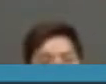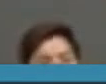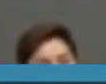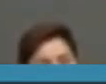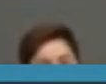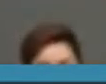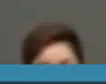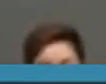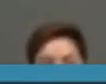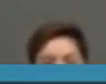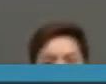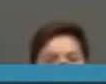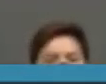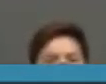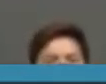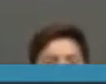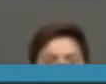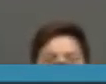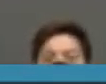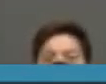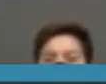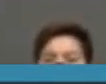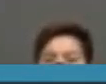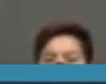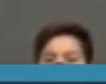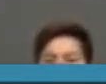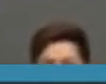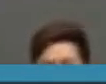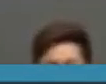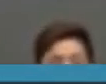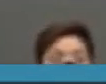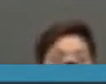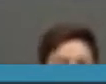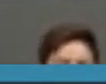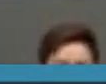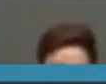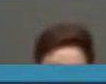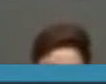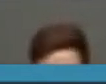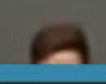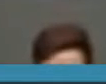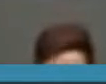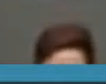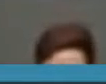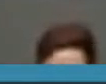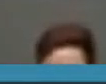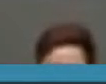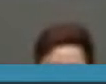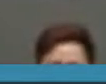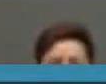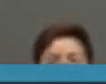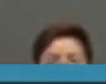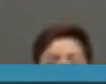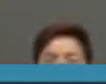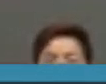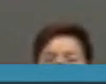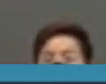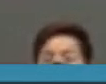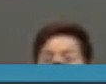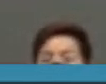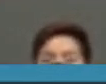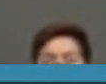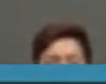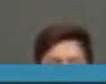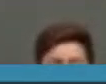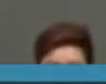ออกมาตรการการควบคุมโรคทำให้ประเทศไทยได้รับการยอมรับจากต่างประเทศติดอันดับโลก ซึ่งกรมปศุสัตว์ได้รับผิดช